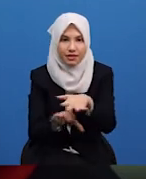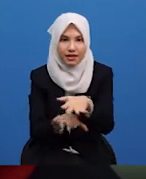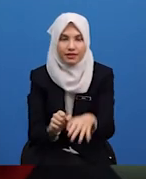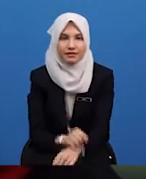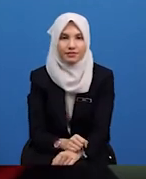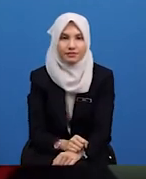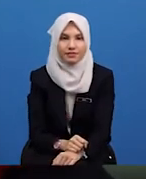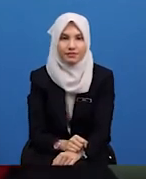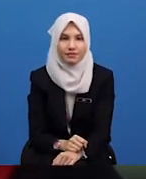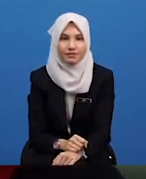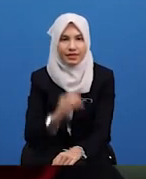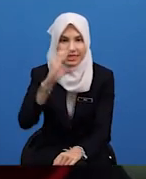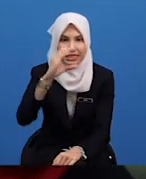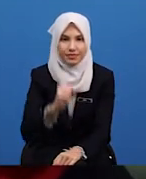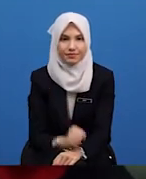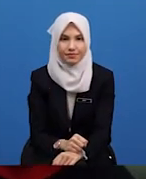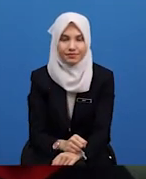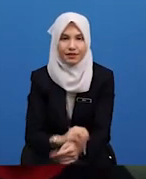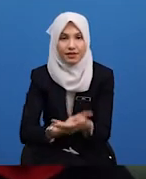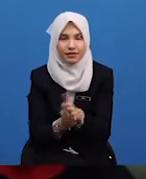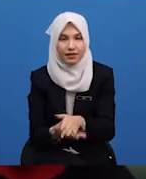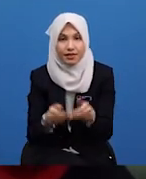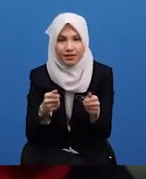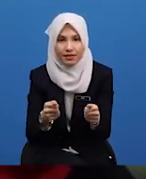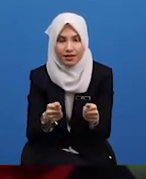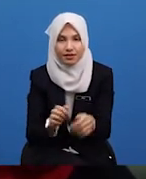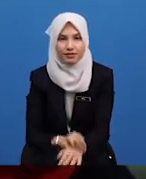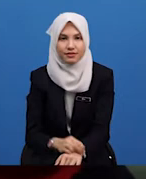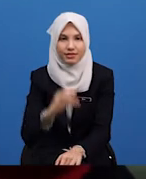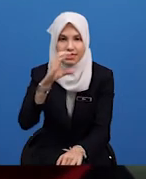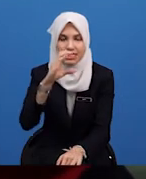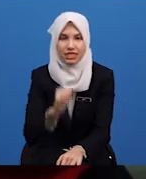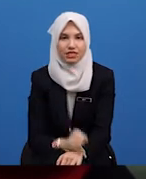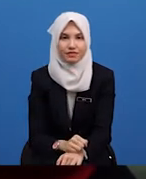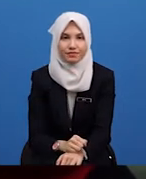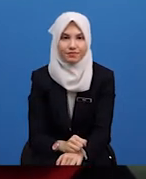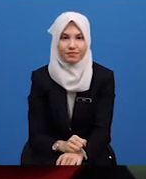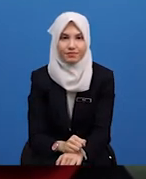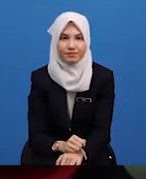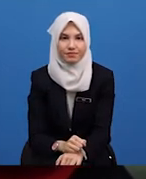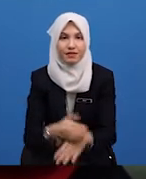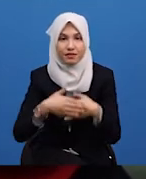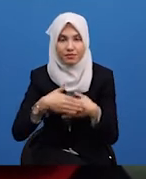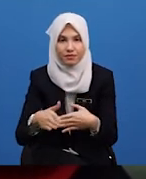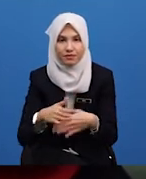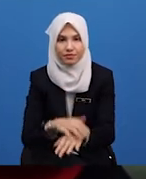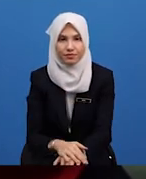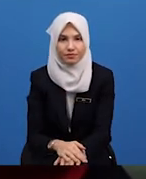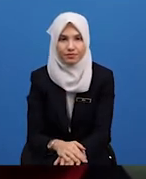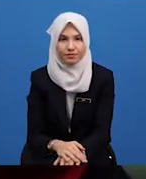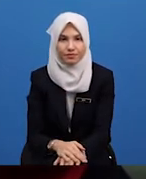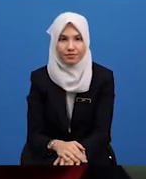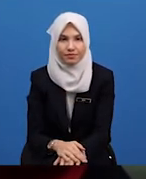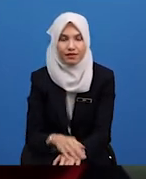C. Jadi kita tekan pada not C sharp. Kemudian diikuti dengan not